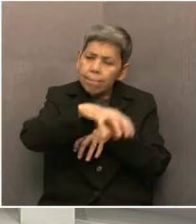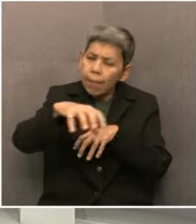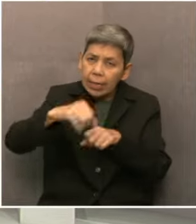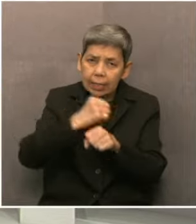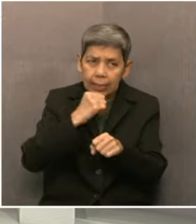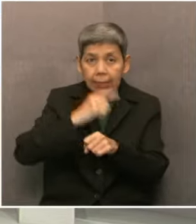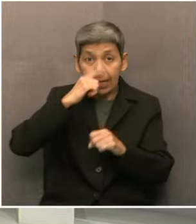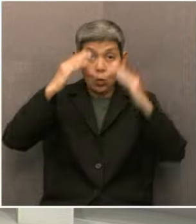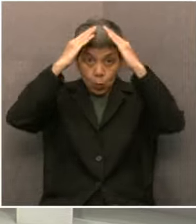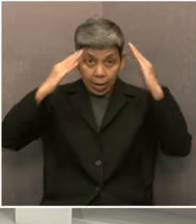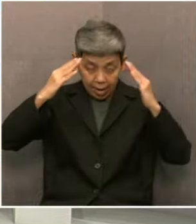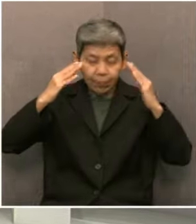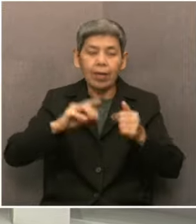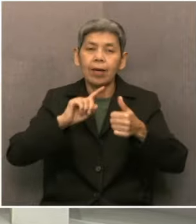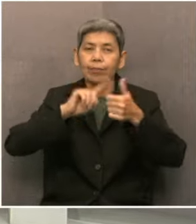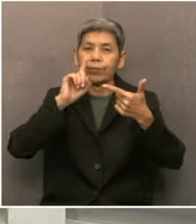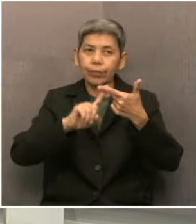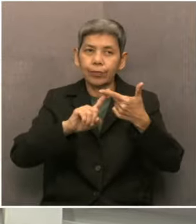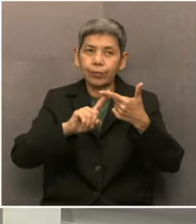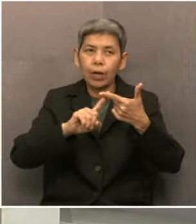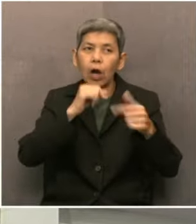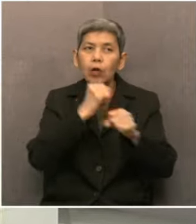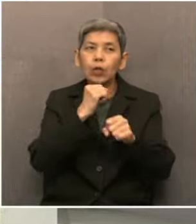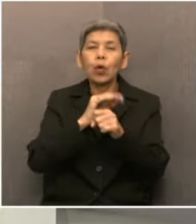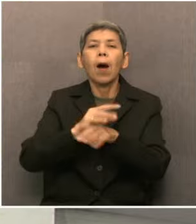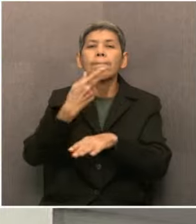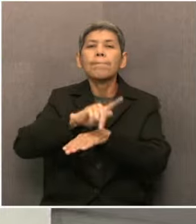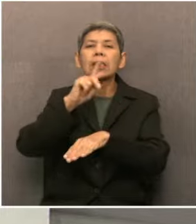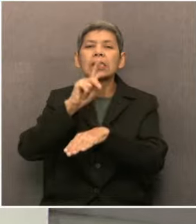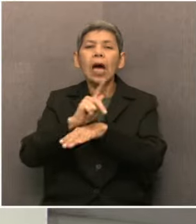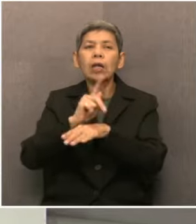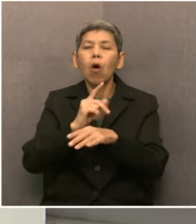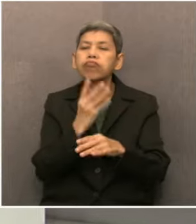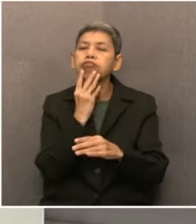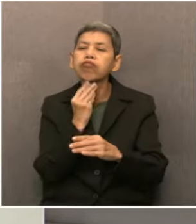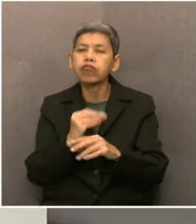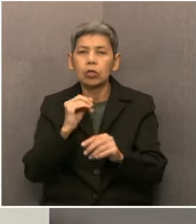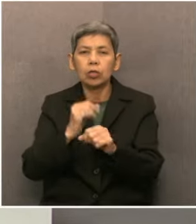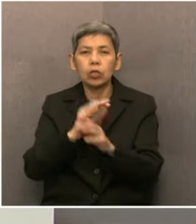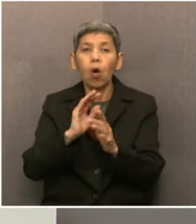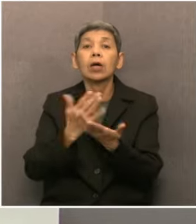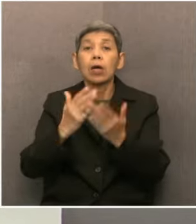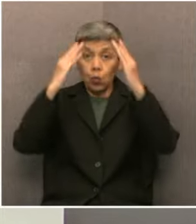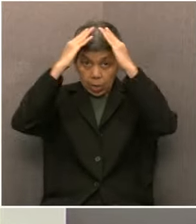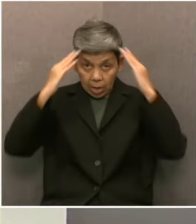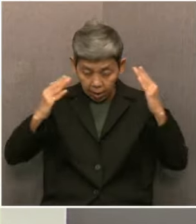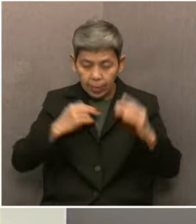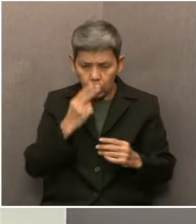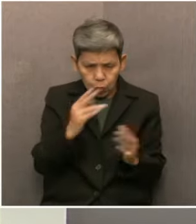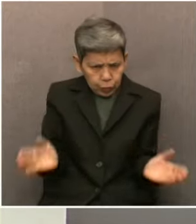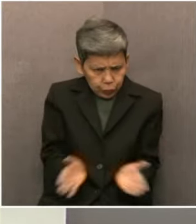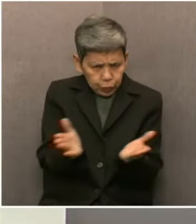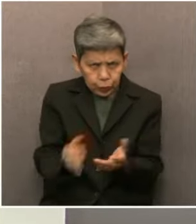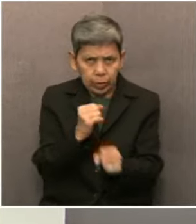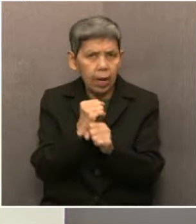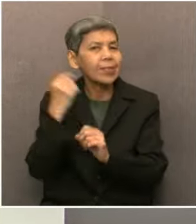ไทยเวียดนามแล้วก็ที่อนุสรณ์สถานประธานโฮจิมินตำบลหนองญาตินะคะทั้งหมดนี้ท่านก็จะลงไปเน้นผลักดันเรื่องของ